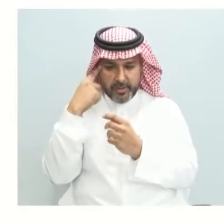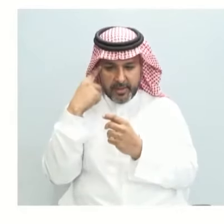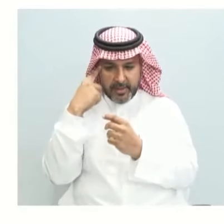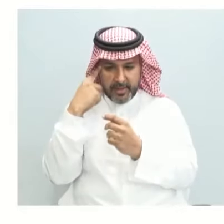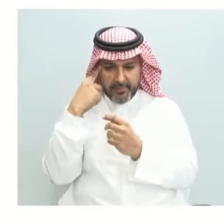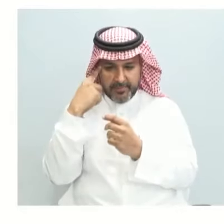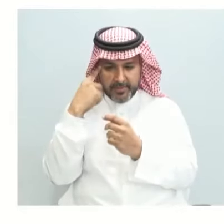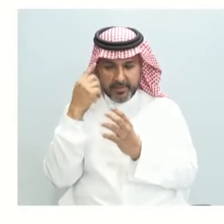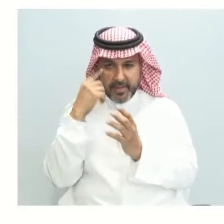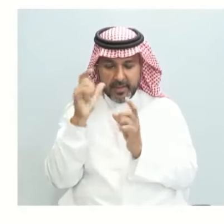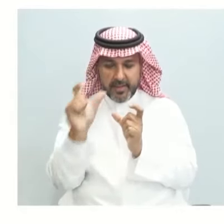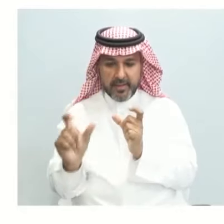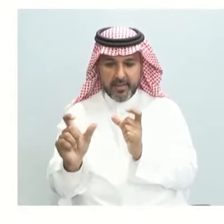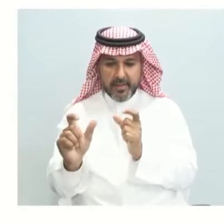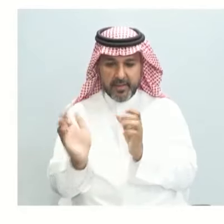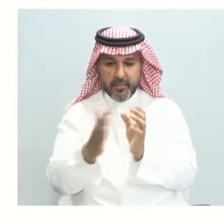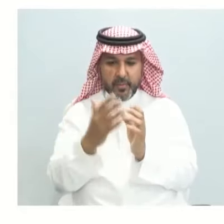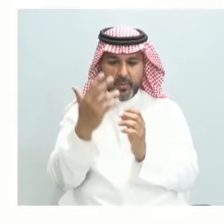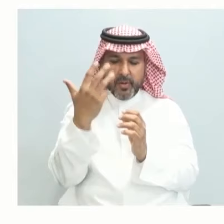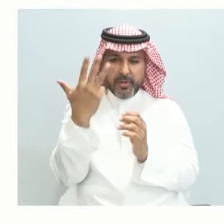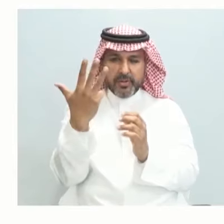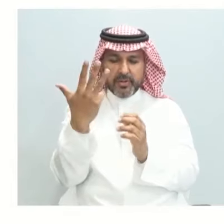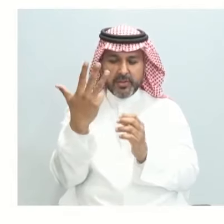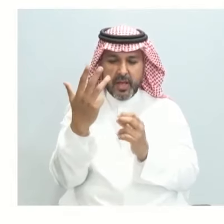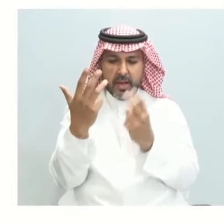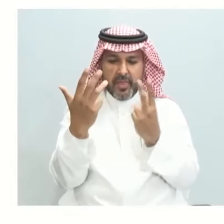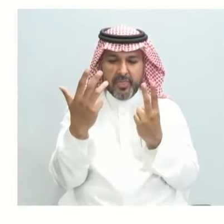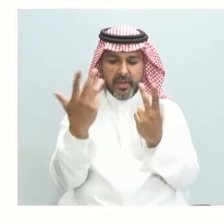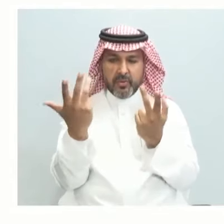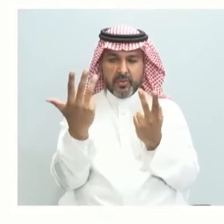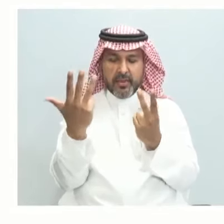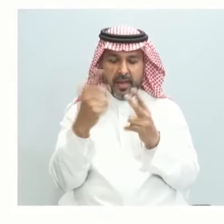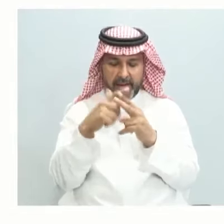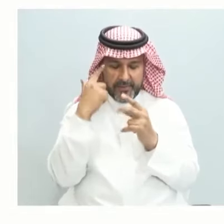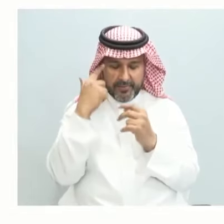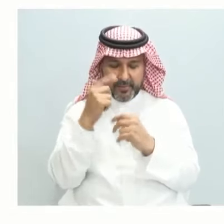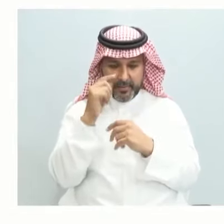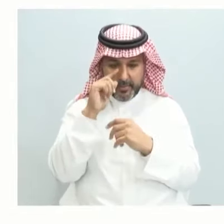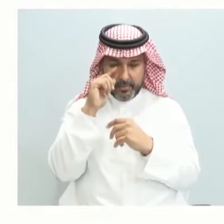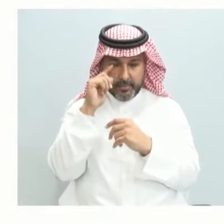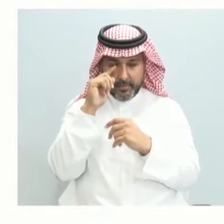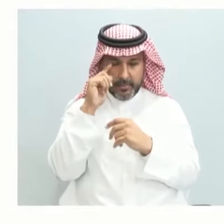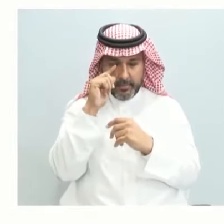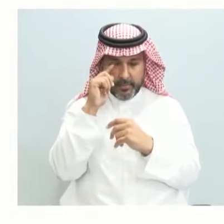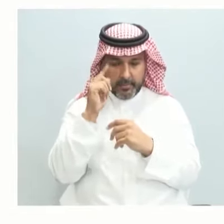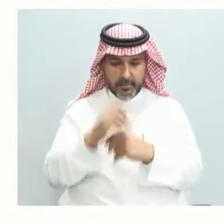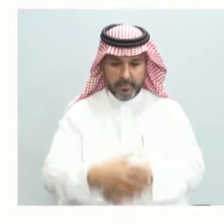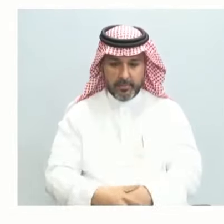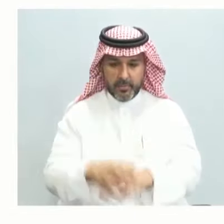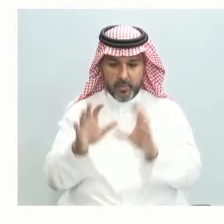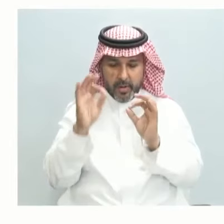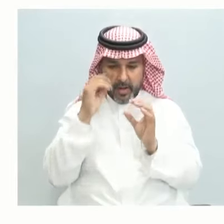عمليه التوزيع السابقه التي قمنا بها في الفصل السابق ان التسعه صاد هي عباره عن محاول استخراجها الى